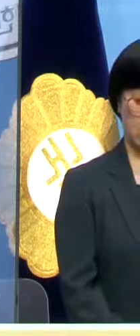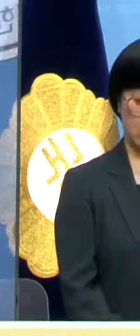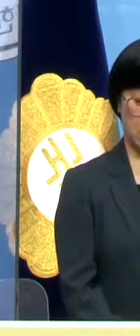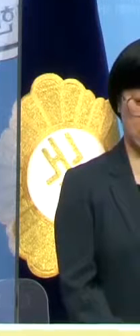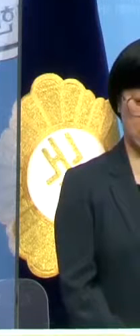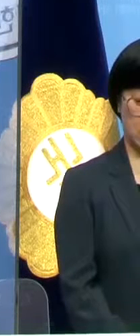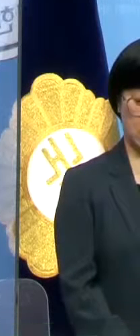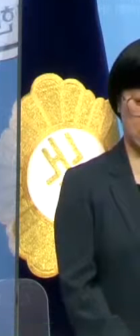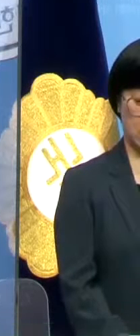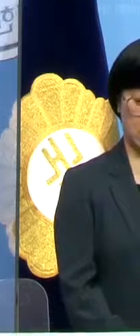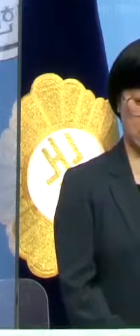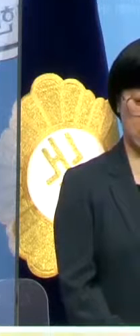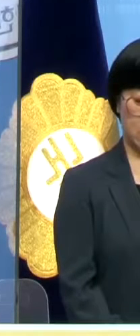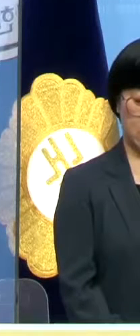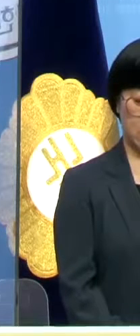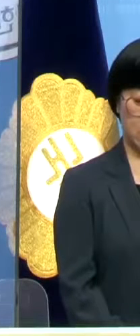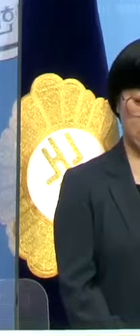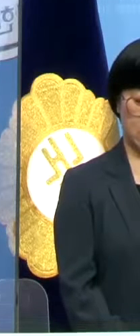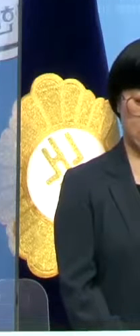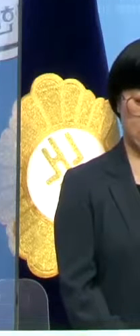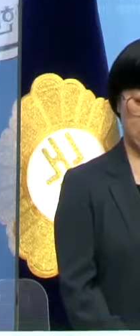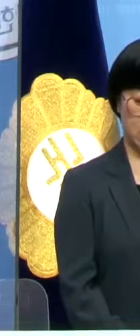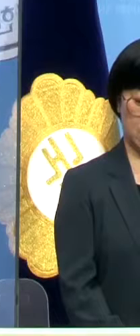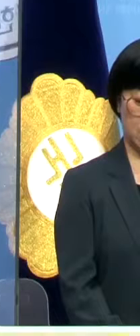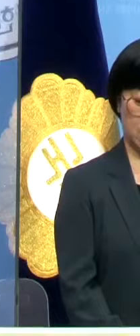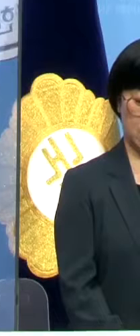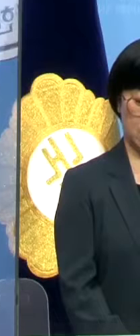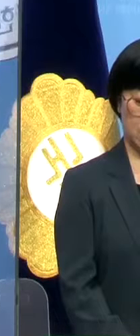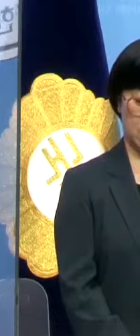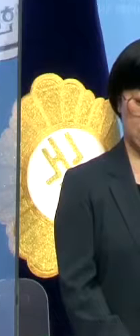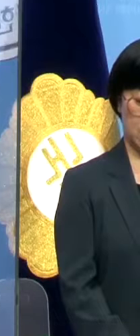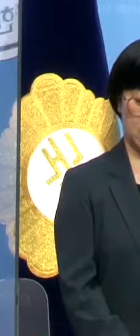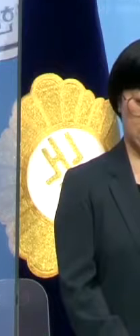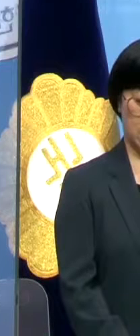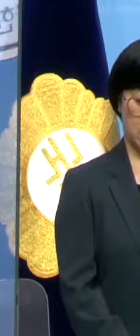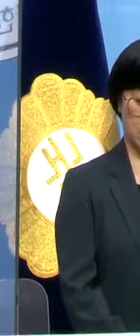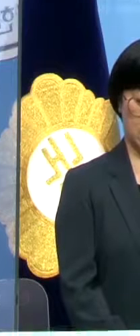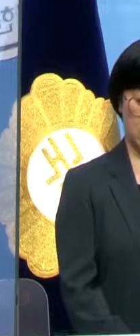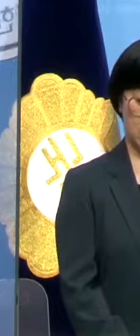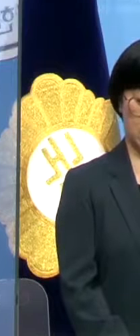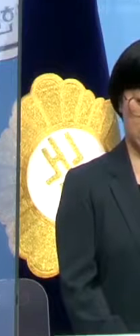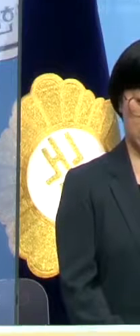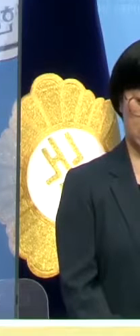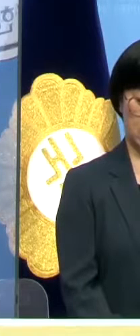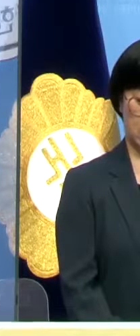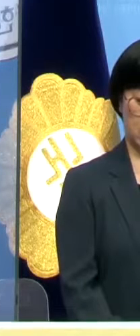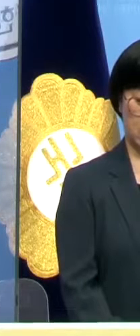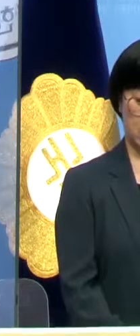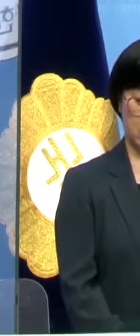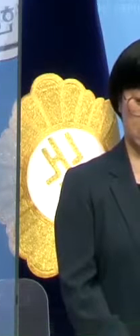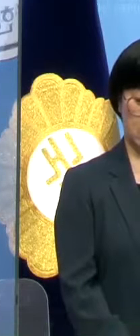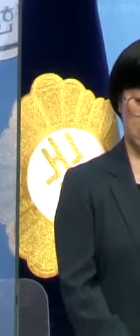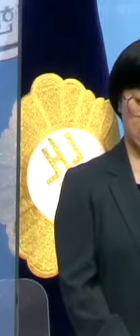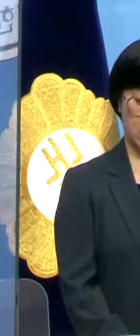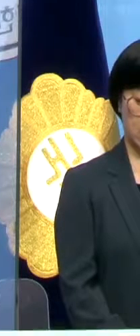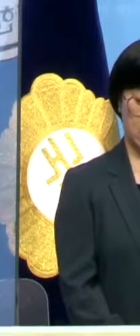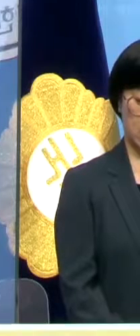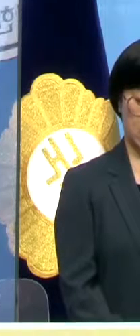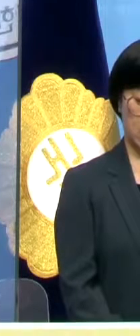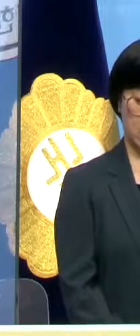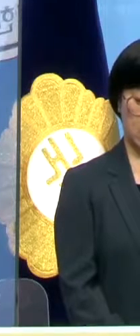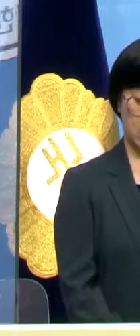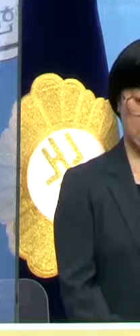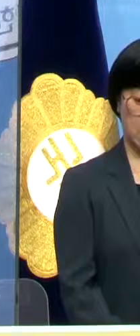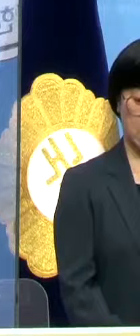rk 메디컬 우야 아아아아 나프 rsg 안된 아까도 fgs 데이터 cut vs 브록 아